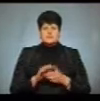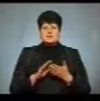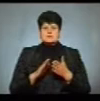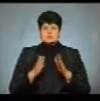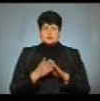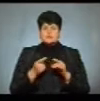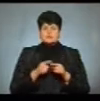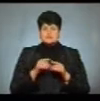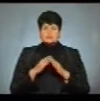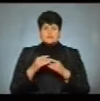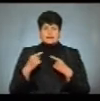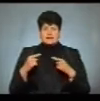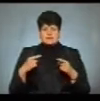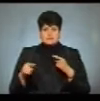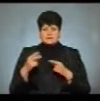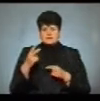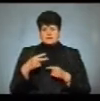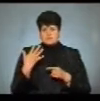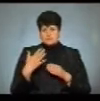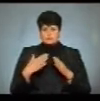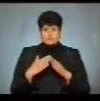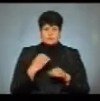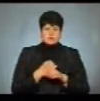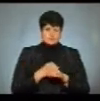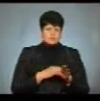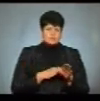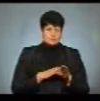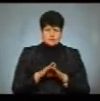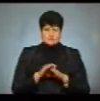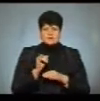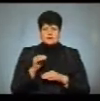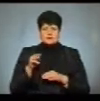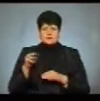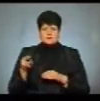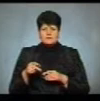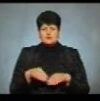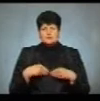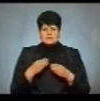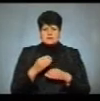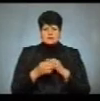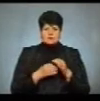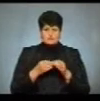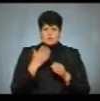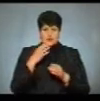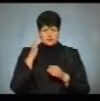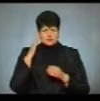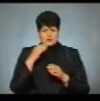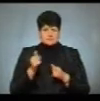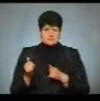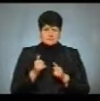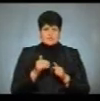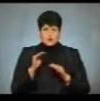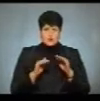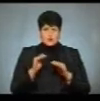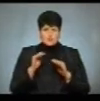Ситуація по даних будинках різна, тому що у 25-му будинку працює повноцінно ІТП, воно подає цілодобову гарячу воду і забезпечує регулювання